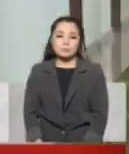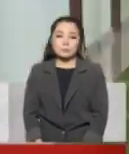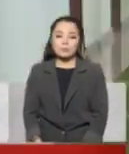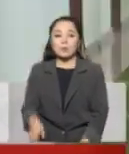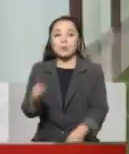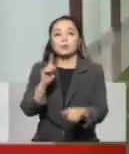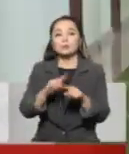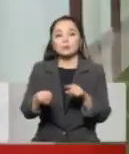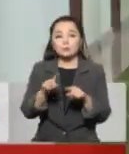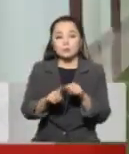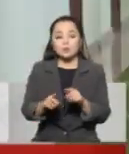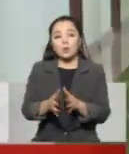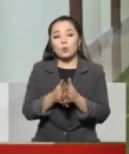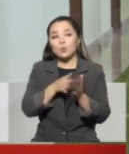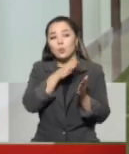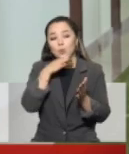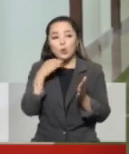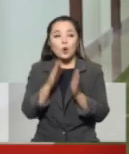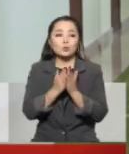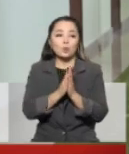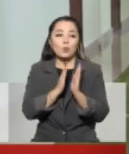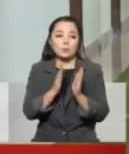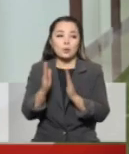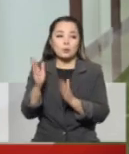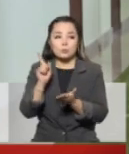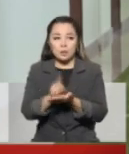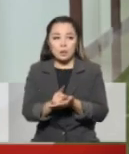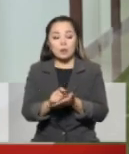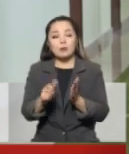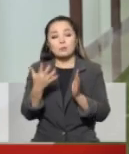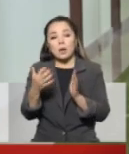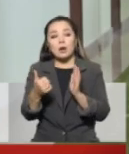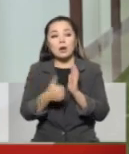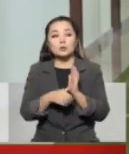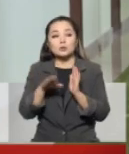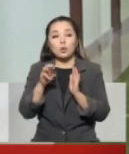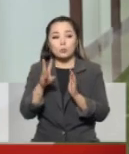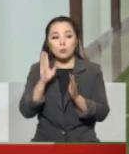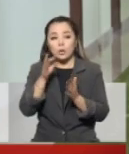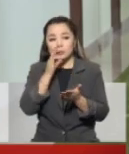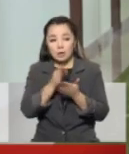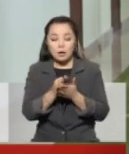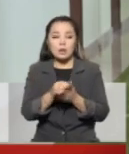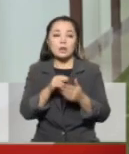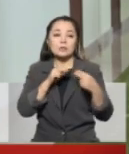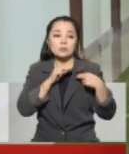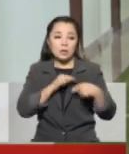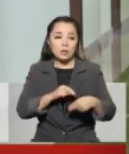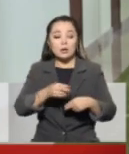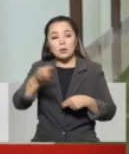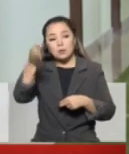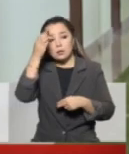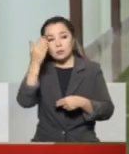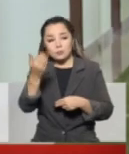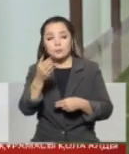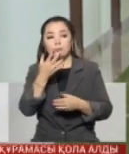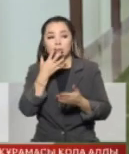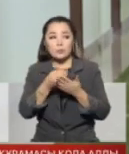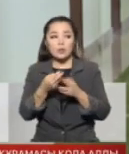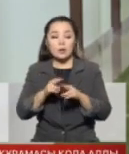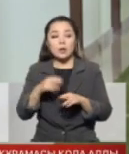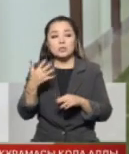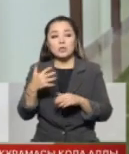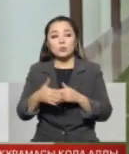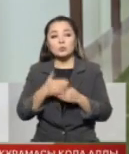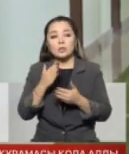Аллах қаласа бұл көп томдық кітап болады. Бұл 5-6 том болуы мүмкін. Қазір бұл еңбекке жалпы бұл ғылыми еңбекке